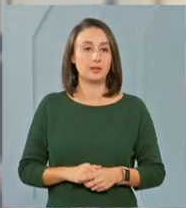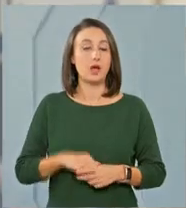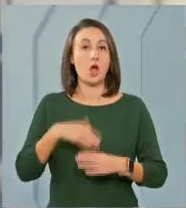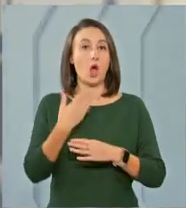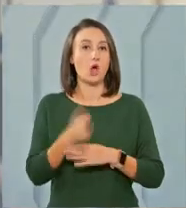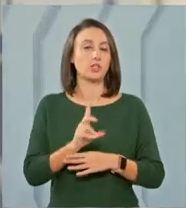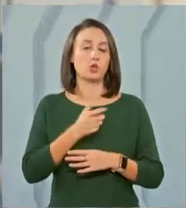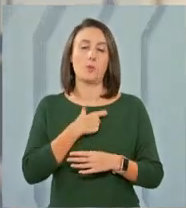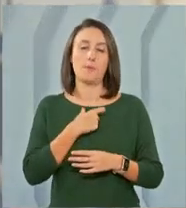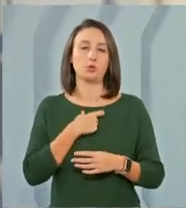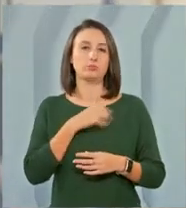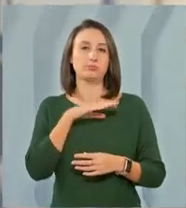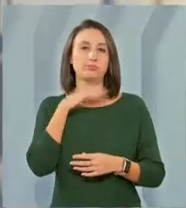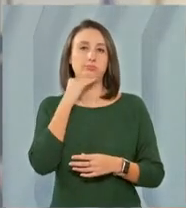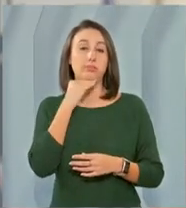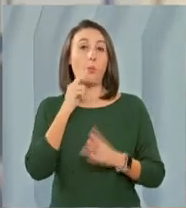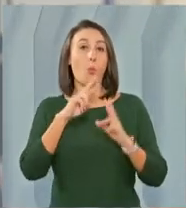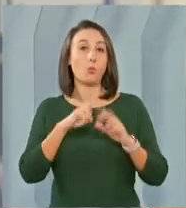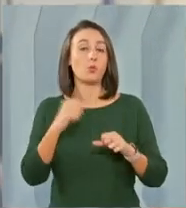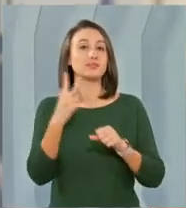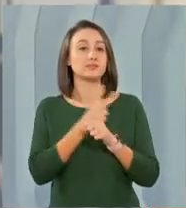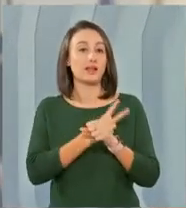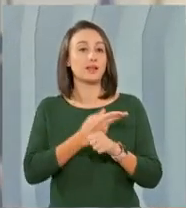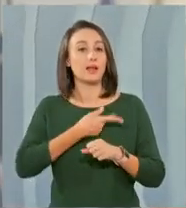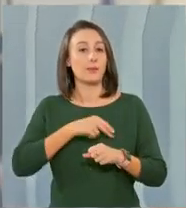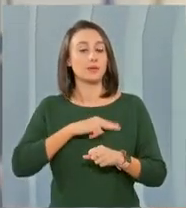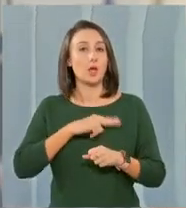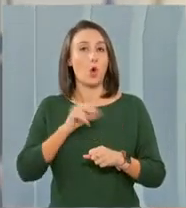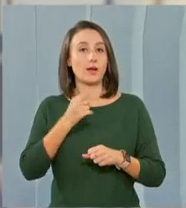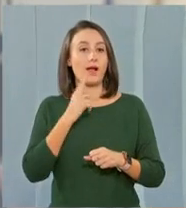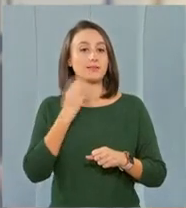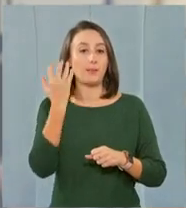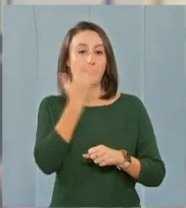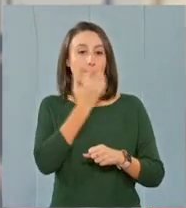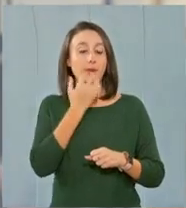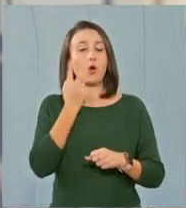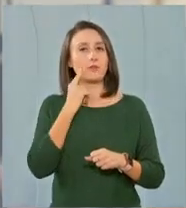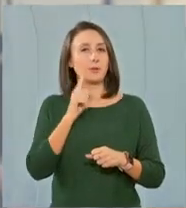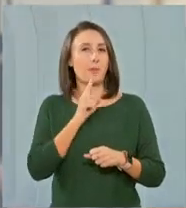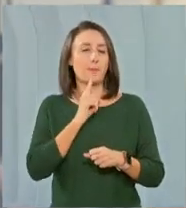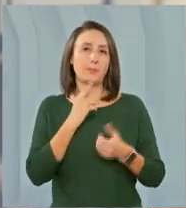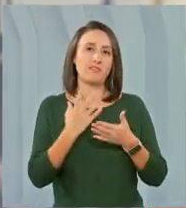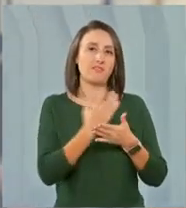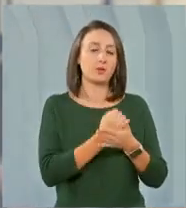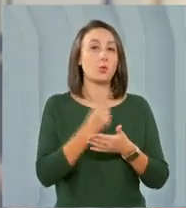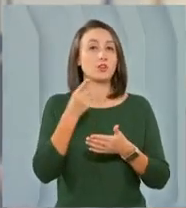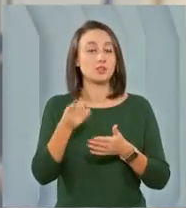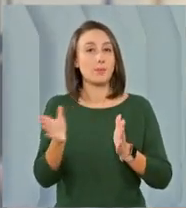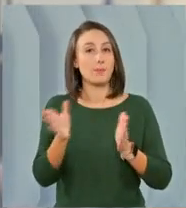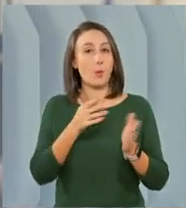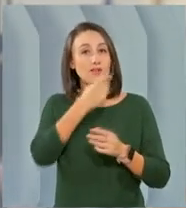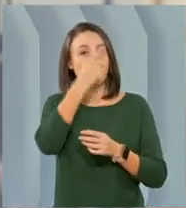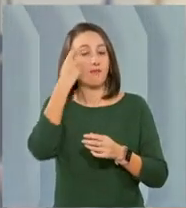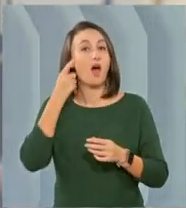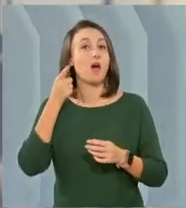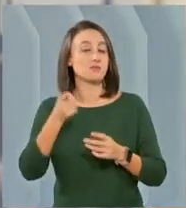Hotelierii nu mai suportă controlele făcute de stat. Reprezentanții din Horeca se plâng că au avut cele mai mici venituri în acest sezon estival și